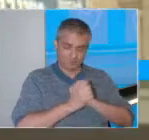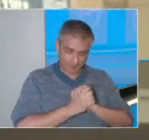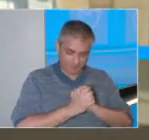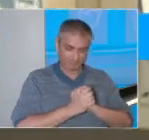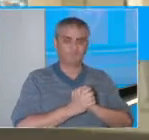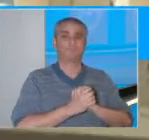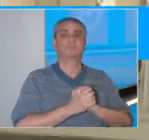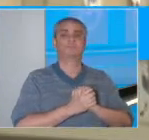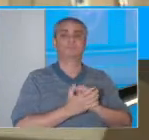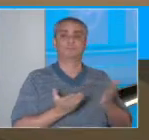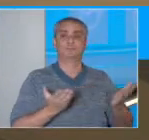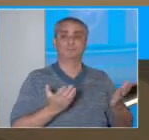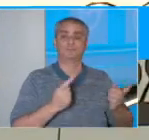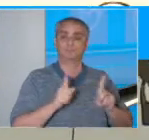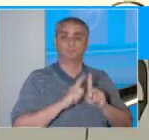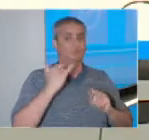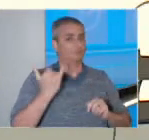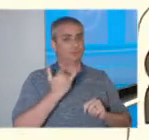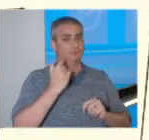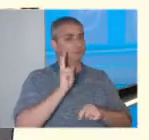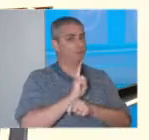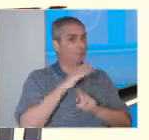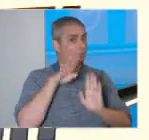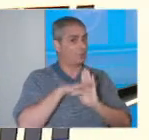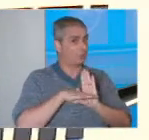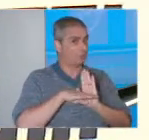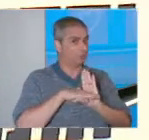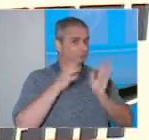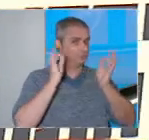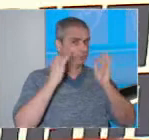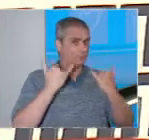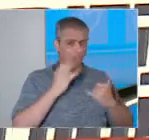לשפת הסימנים. כמו תמיד, שימרו על ההנחיות,